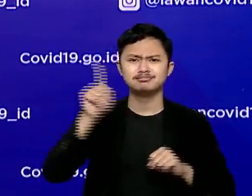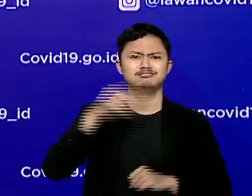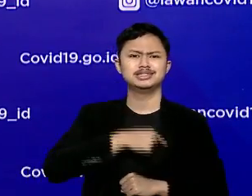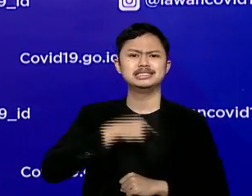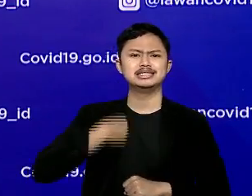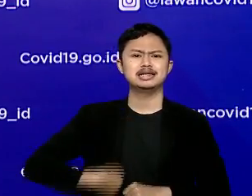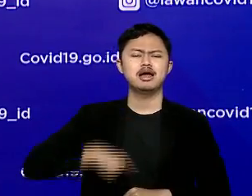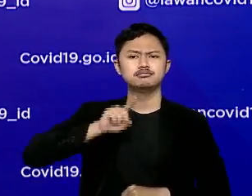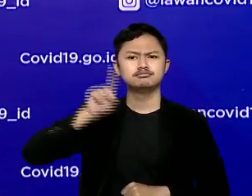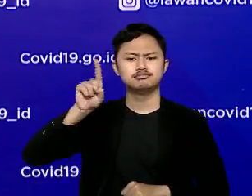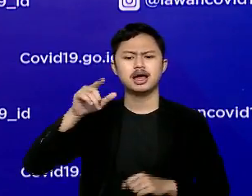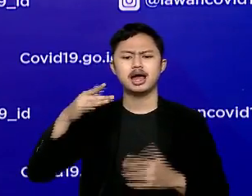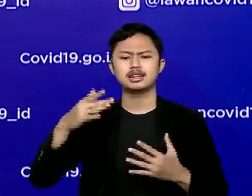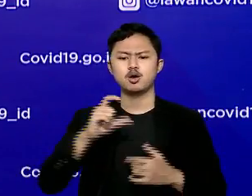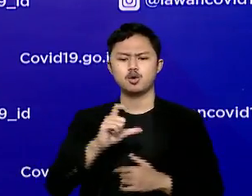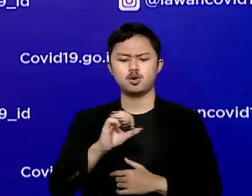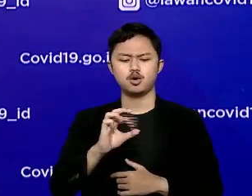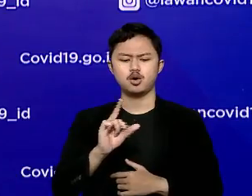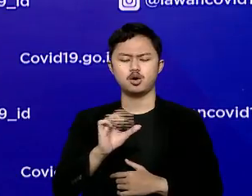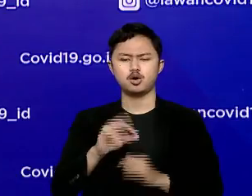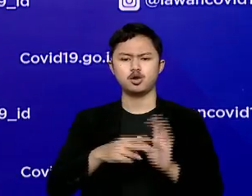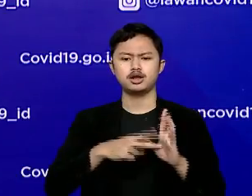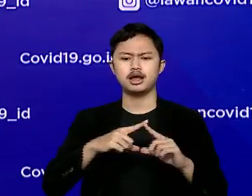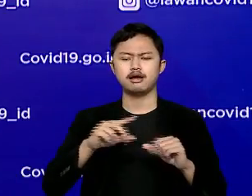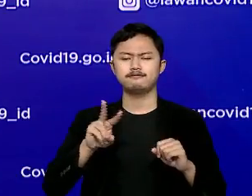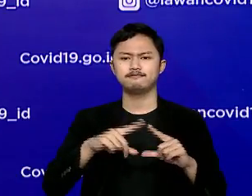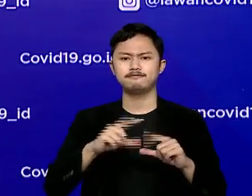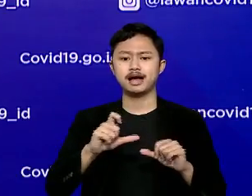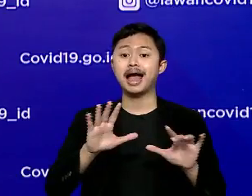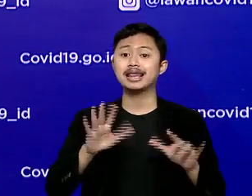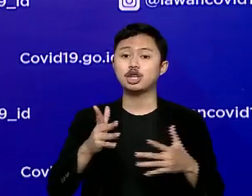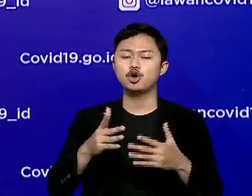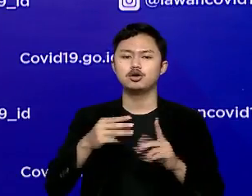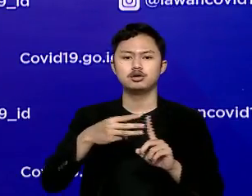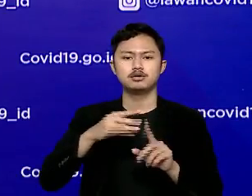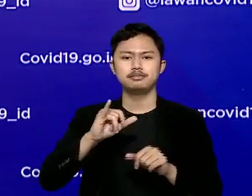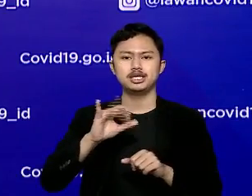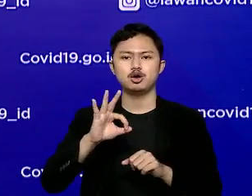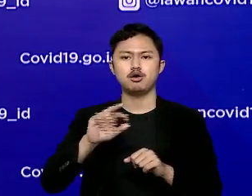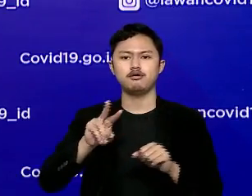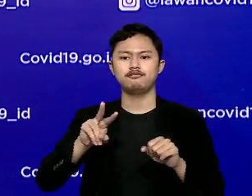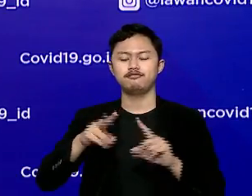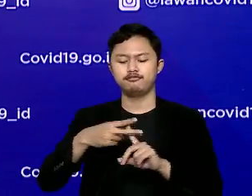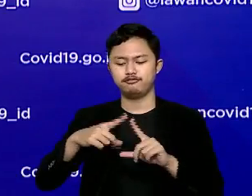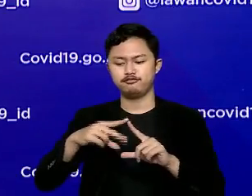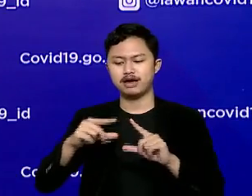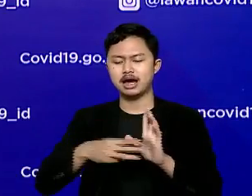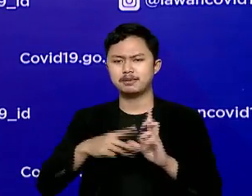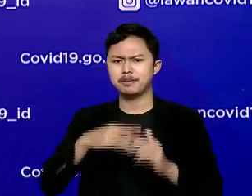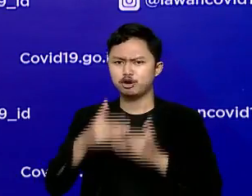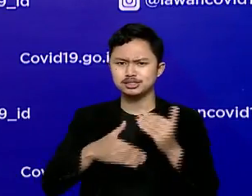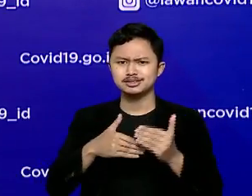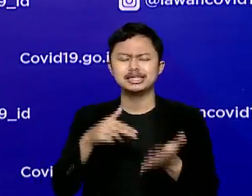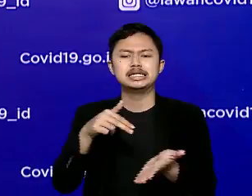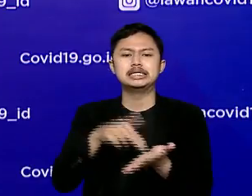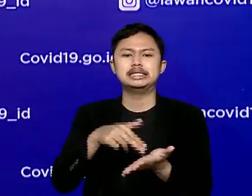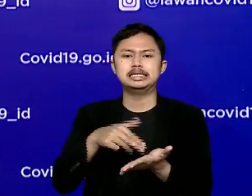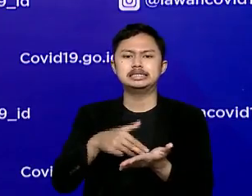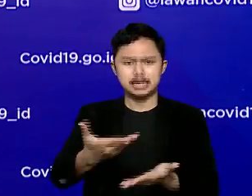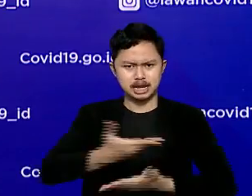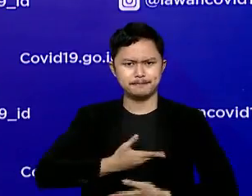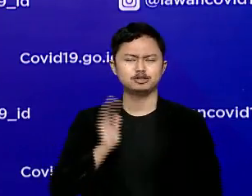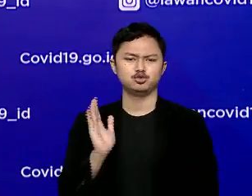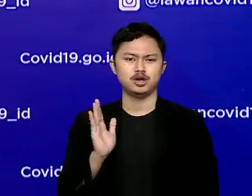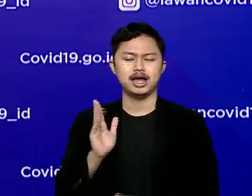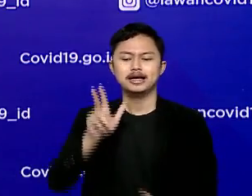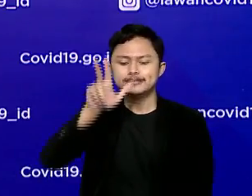Cina atau CoronaVac maupun yang diolah oleh Bio Farma telah mendapatkan persetujuan penggunaan pada masa